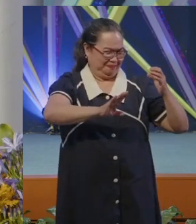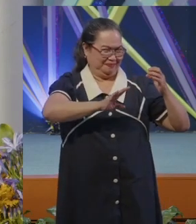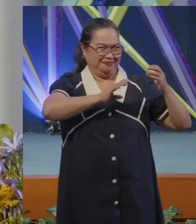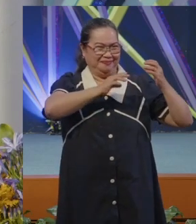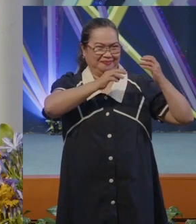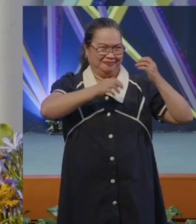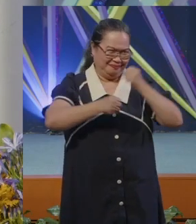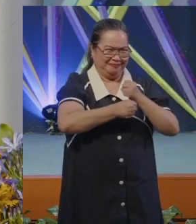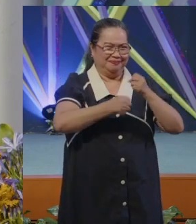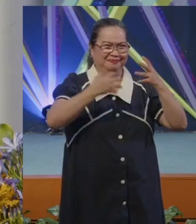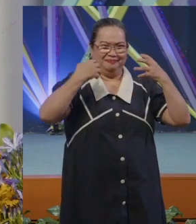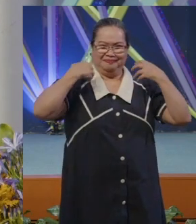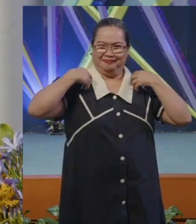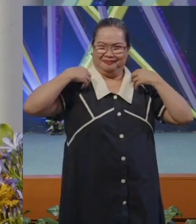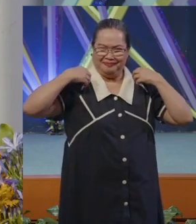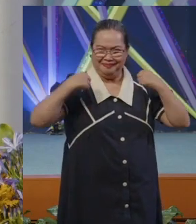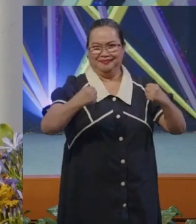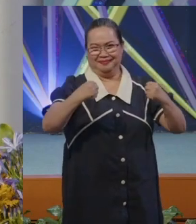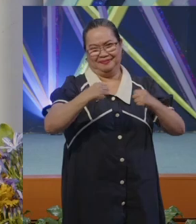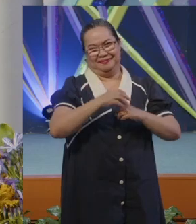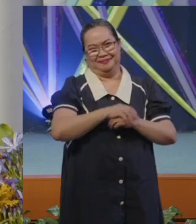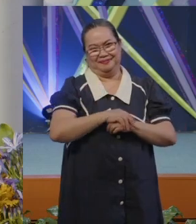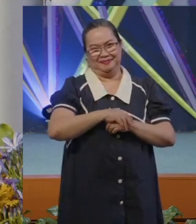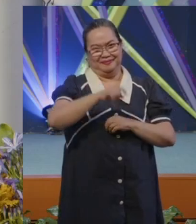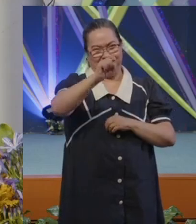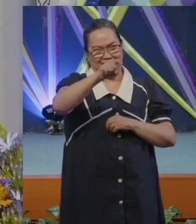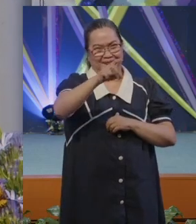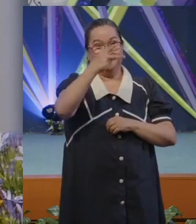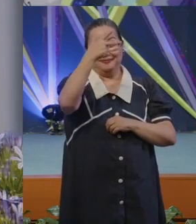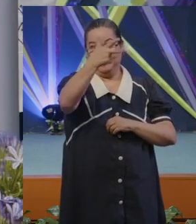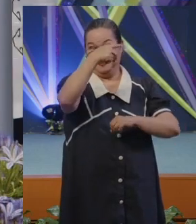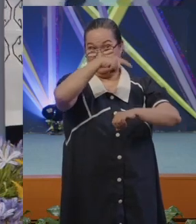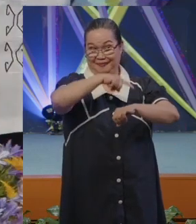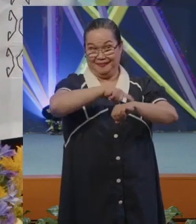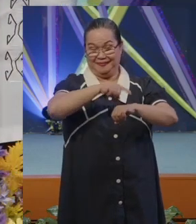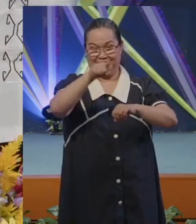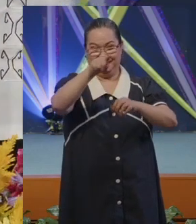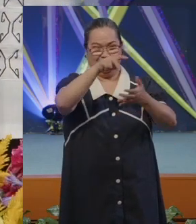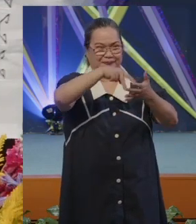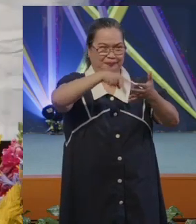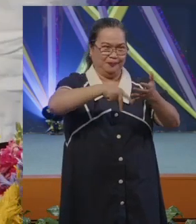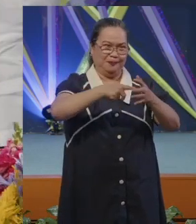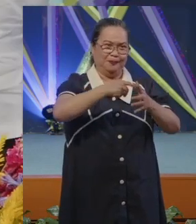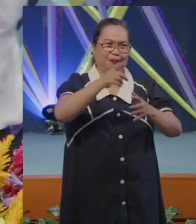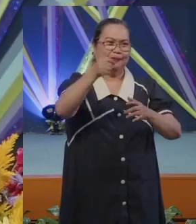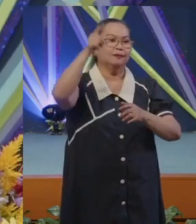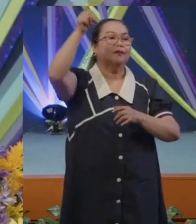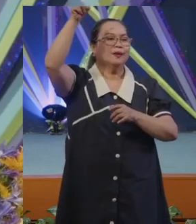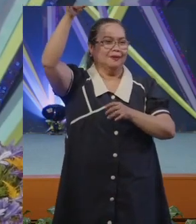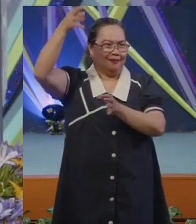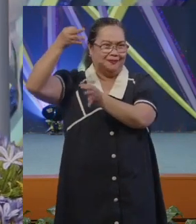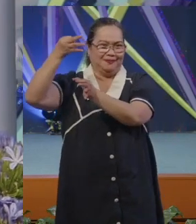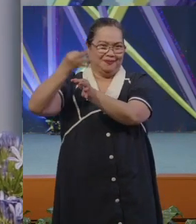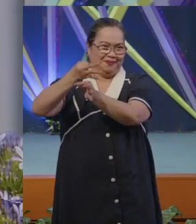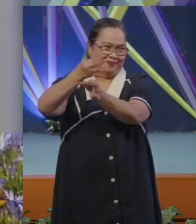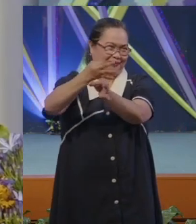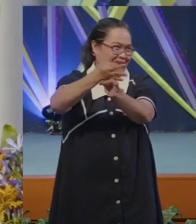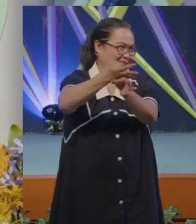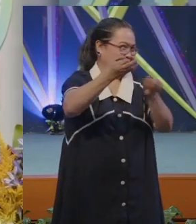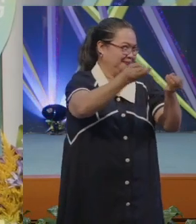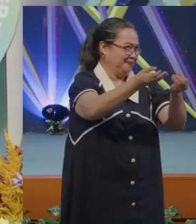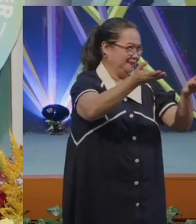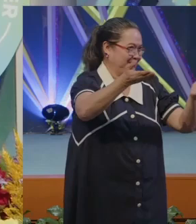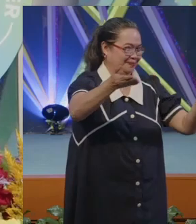akin. Kumapit ka sa aking salita. Doon mo mababasa kung gaano ako katapat sa